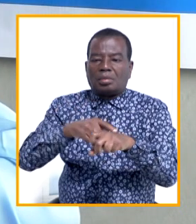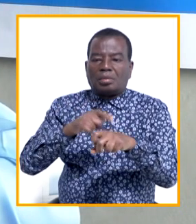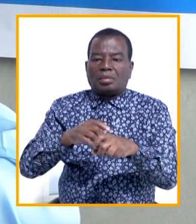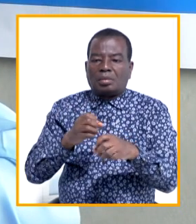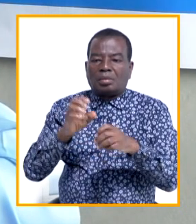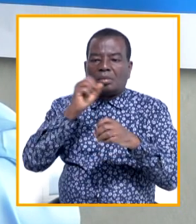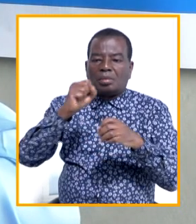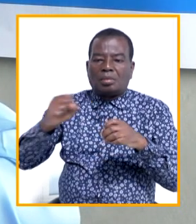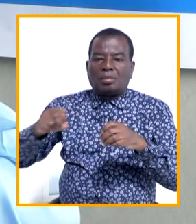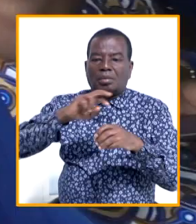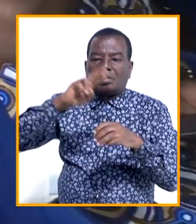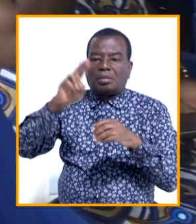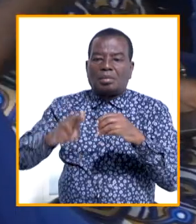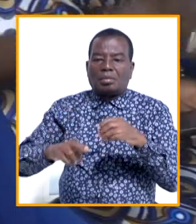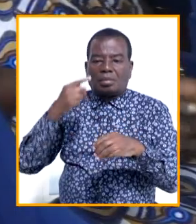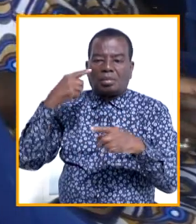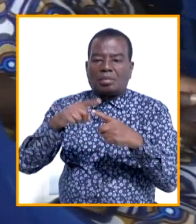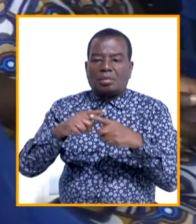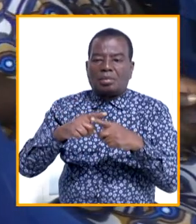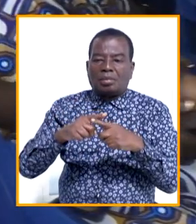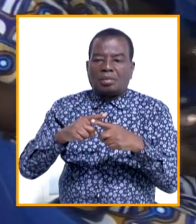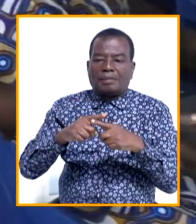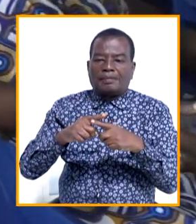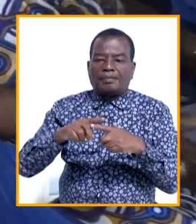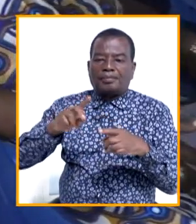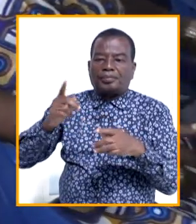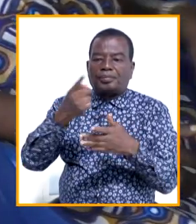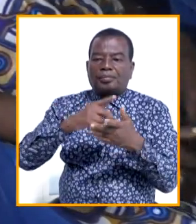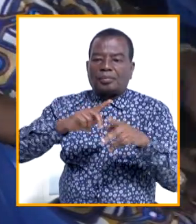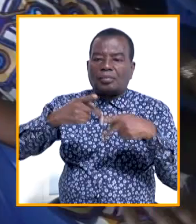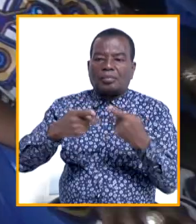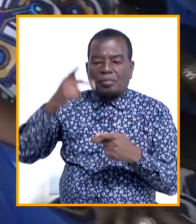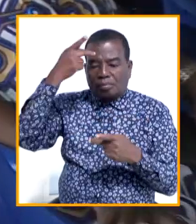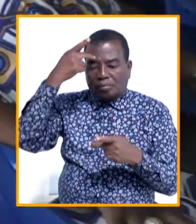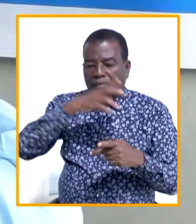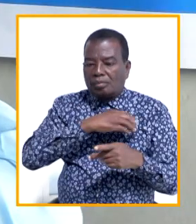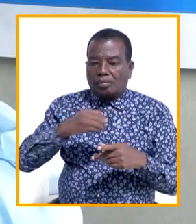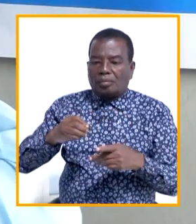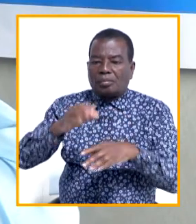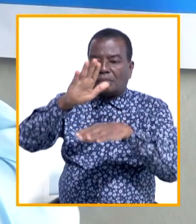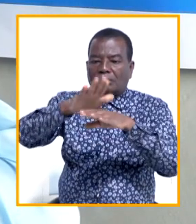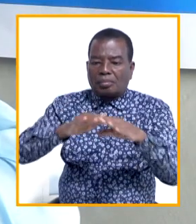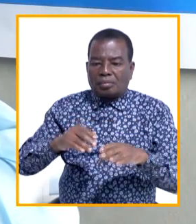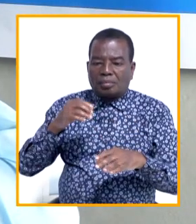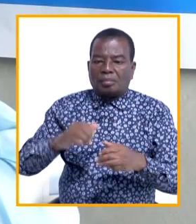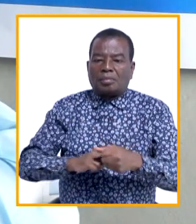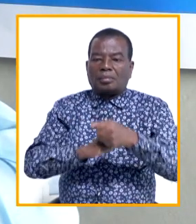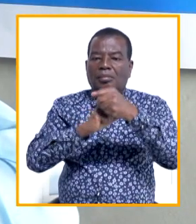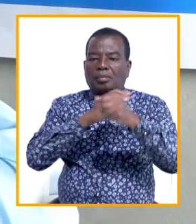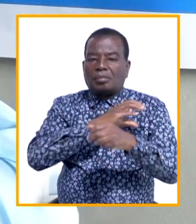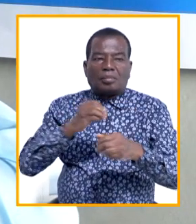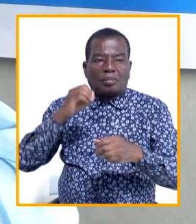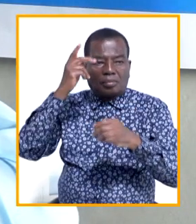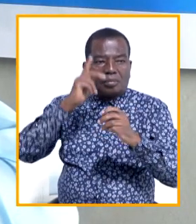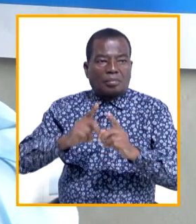proclamation des résultats provisoires aux partis politiques et candidats appeler leurs militants à la discipline